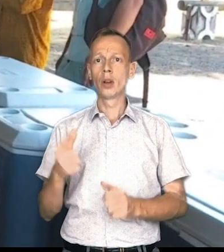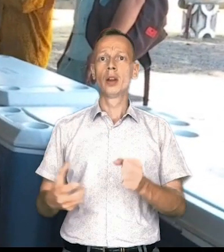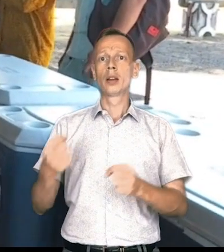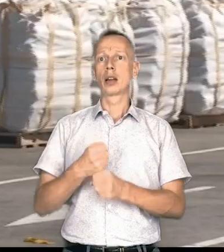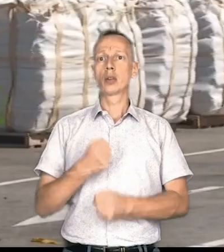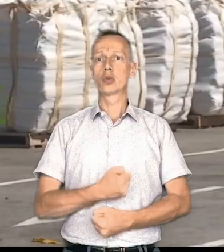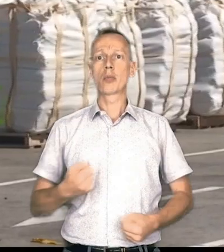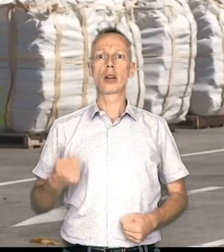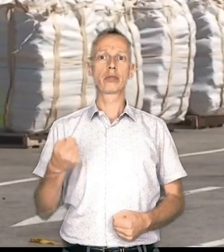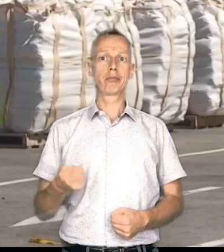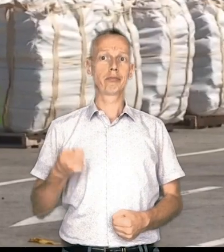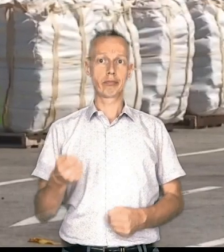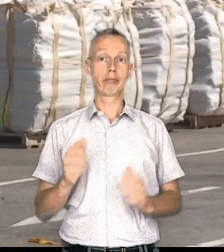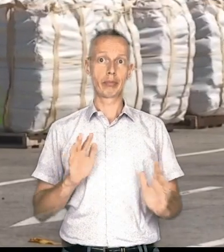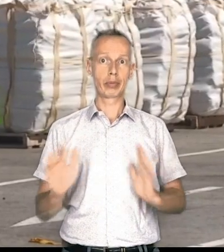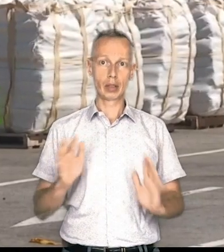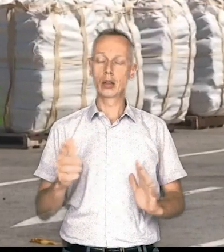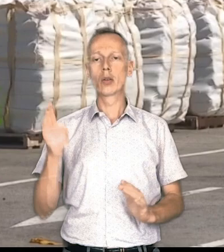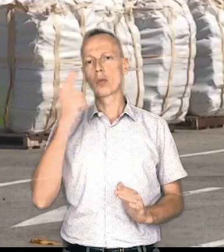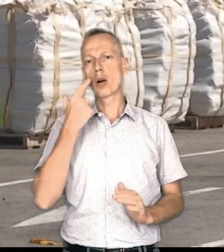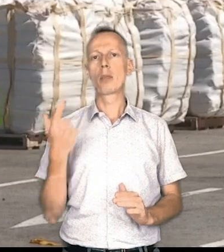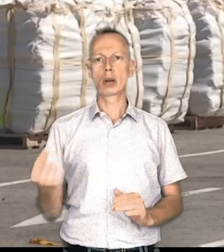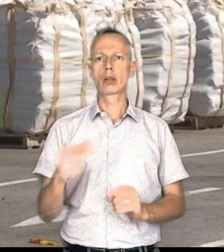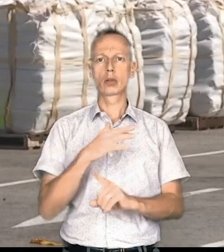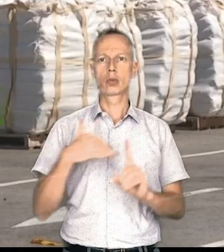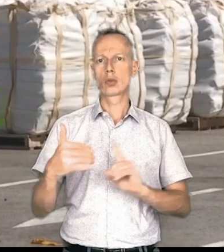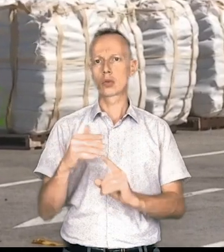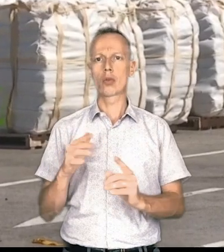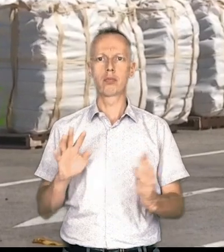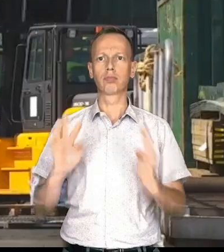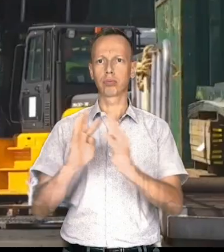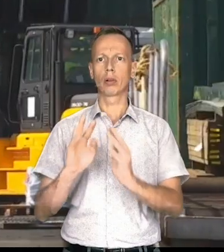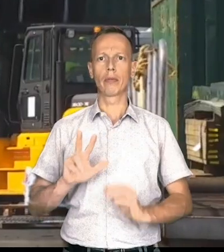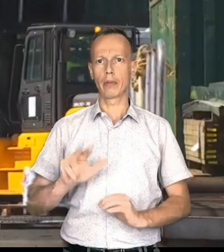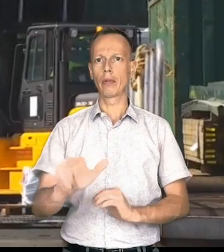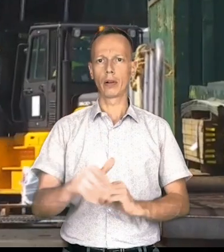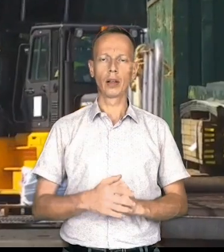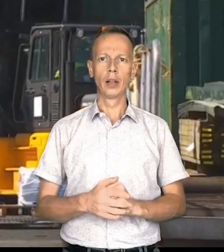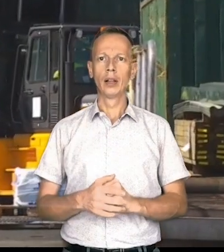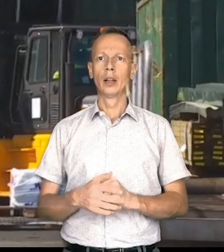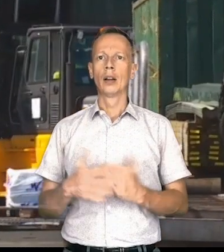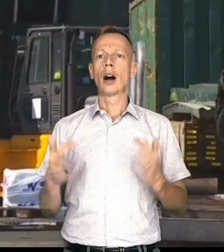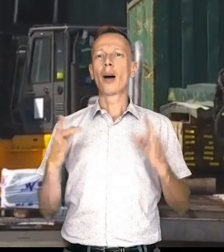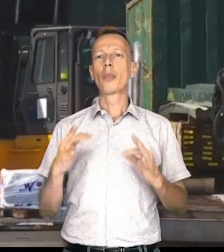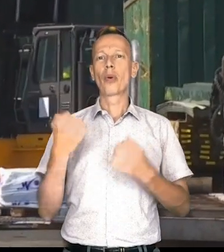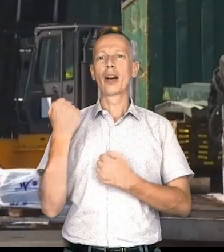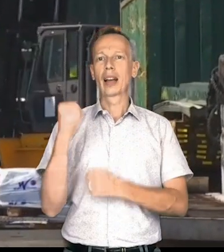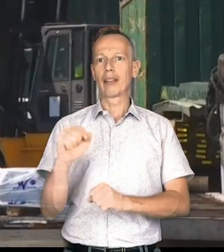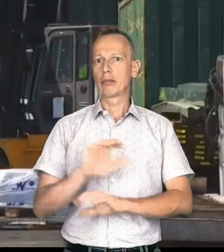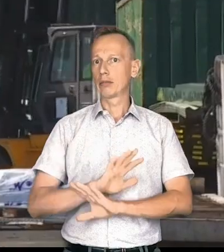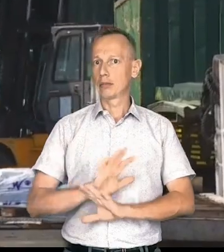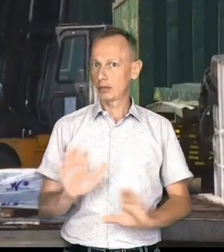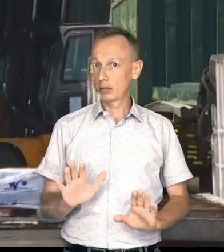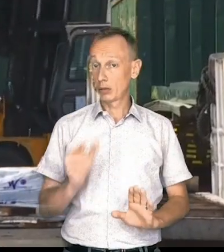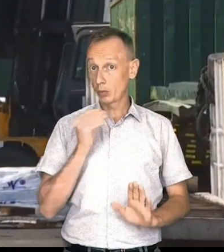l'horizon 2021-22 d'une caisse d'allocation chômage. Les partenaires sociaux vont se rencontrer à nouveau. Et pour être complet sur le